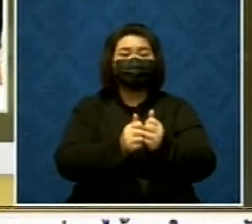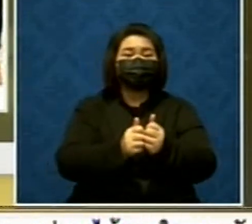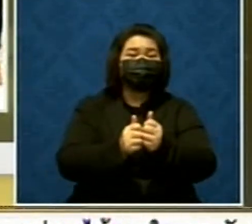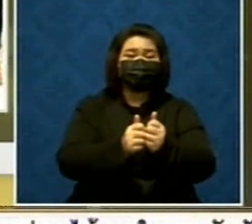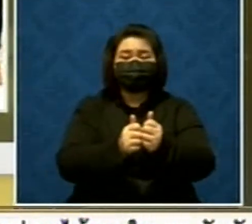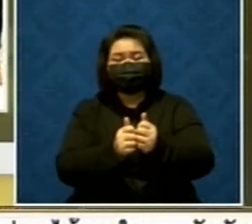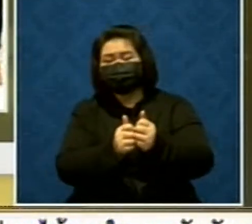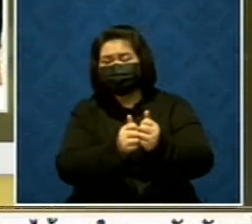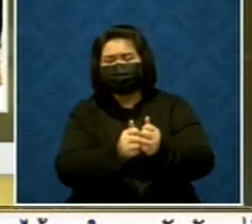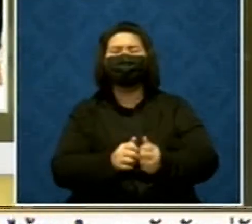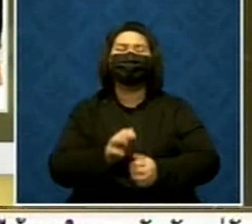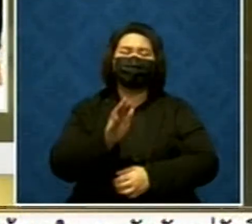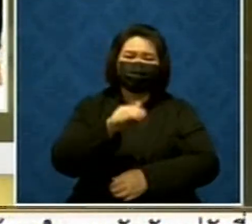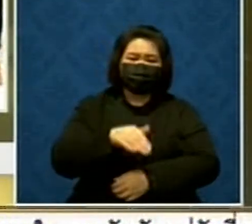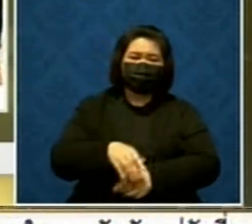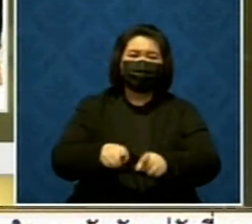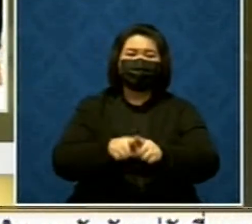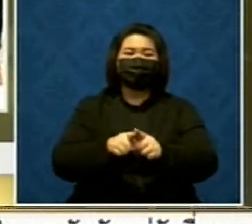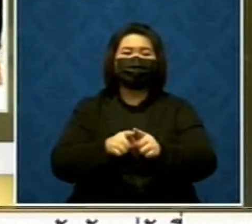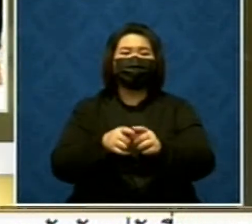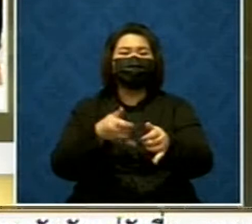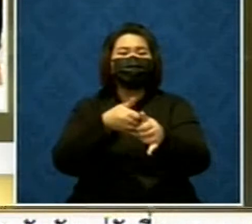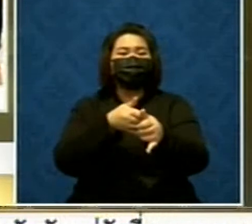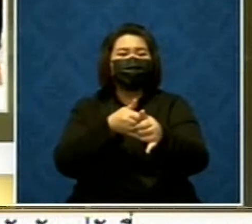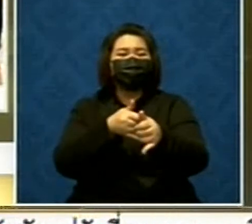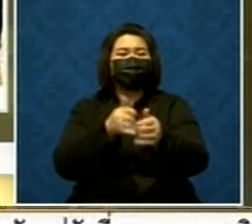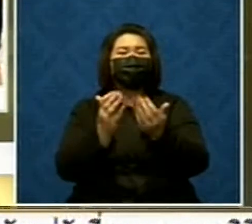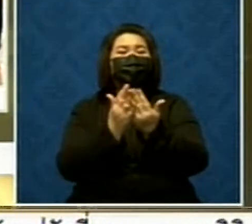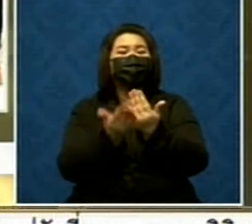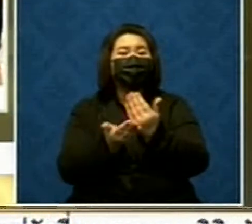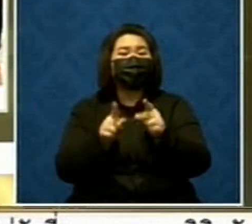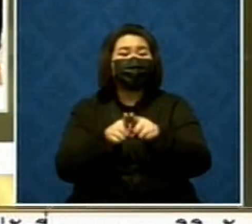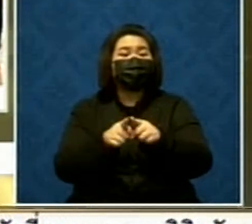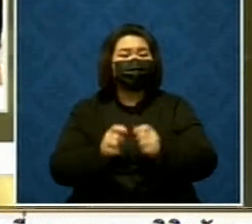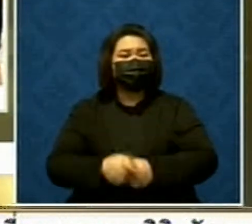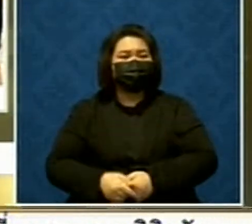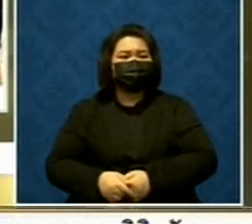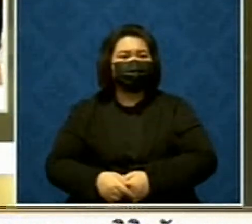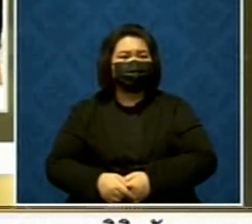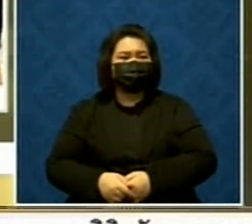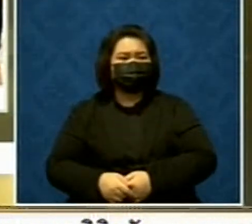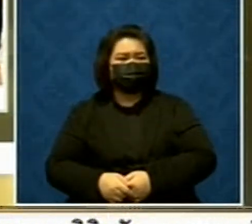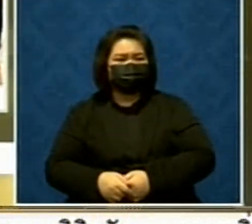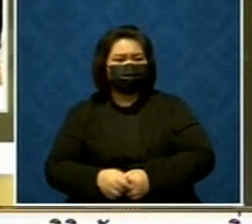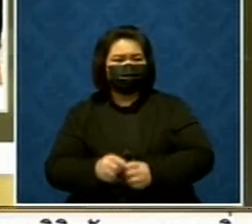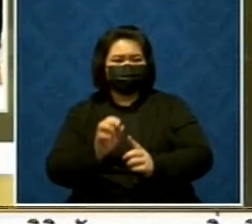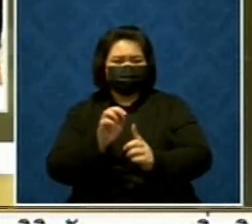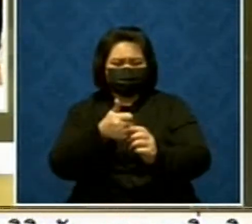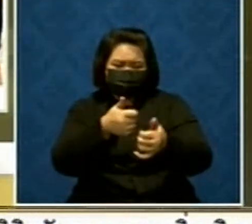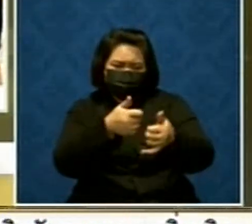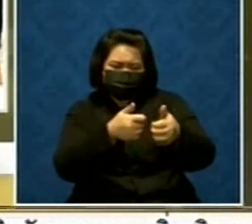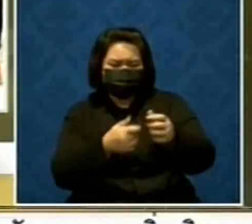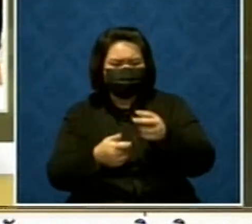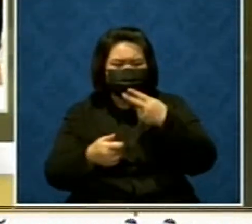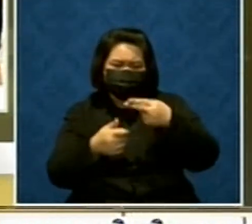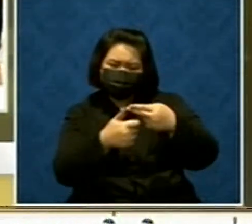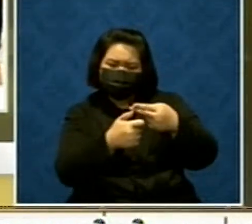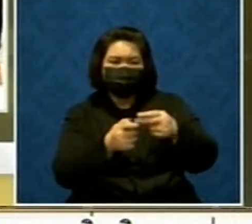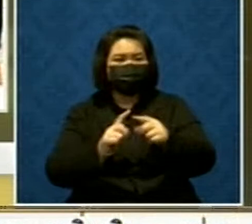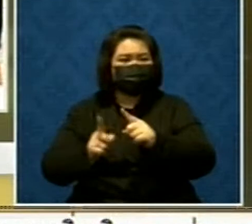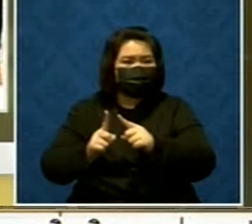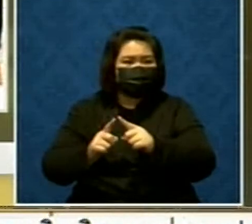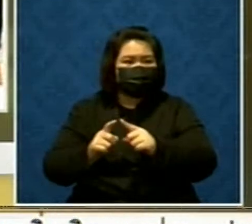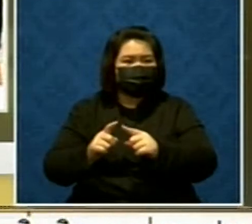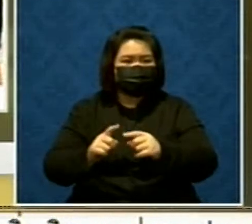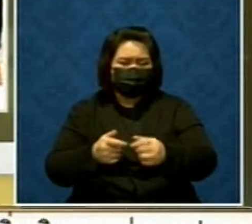าแม่เป็นเงาตามตัวขนาดจุดไฟชักให้กันนะครับมีคนมากระซิบว่าในทำเนียบ